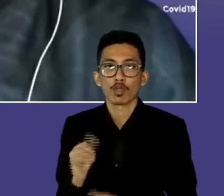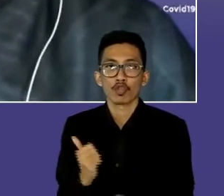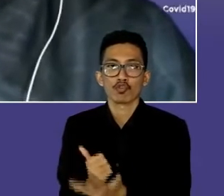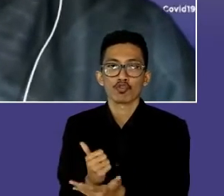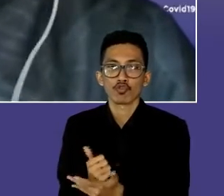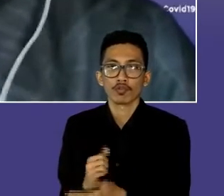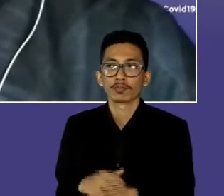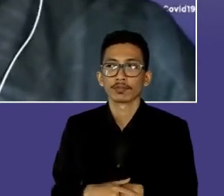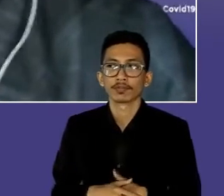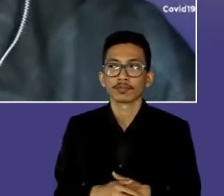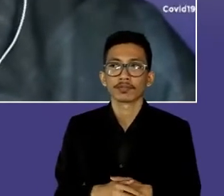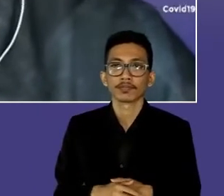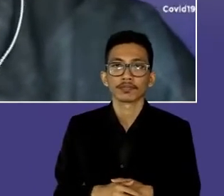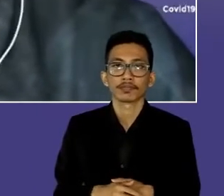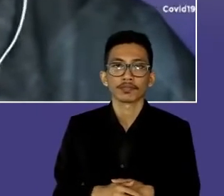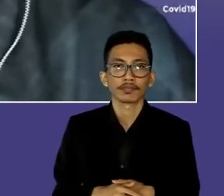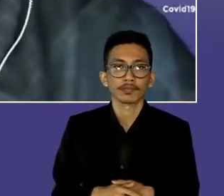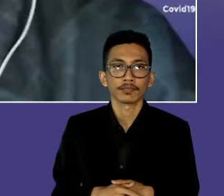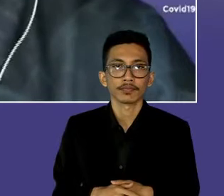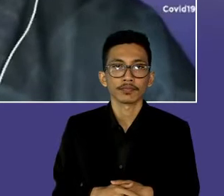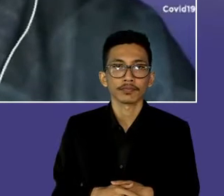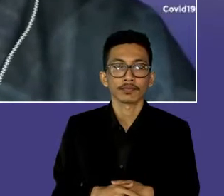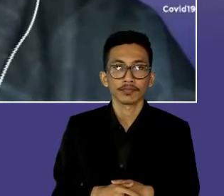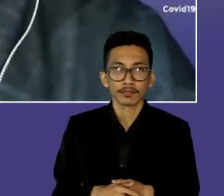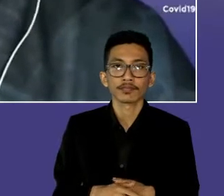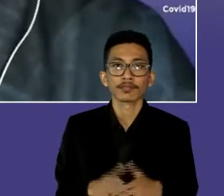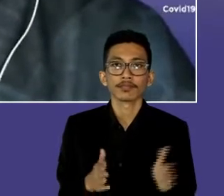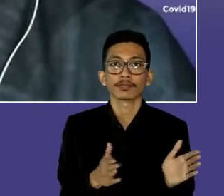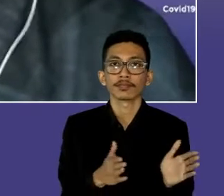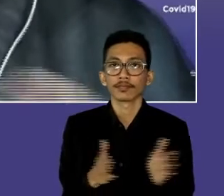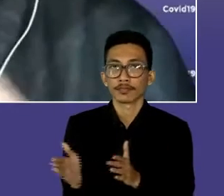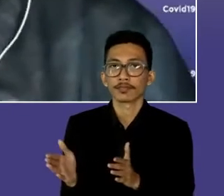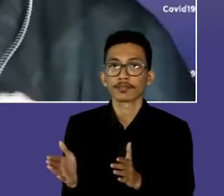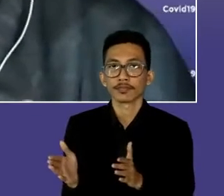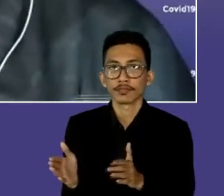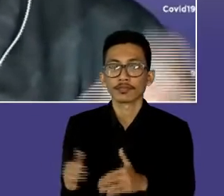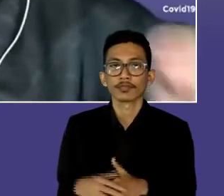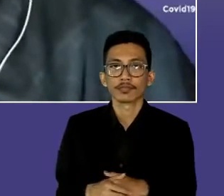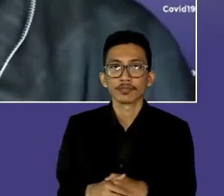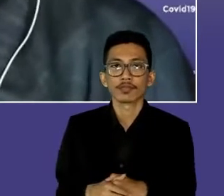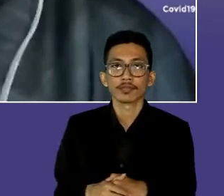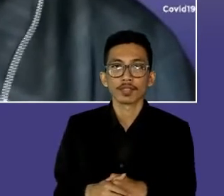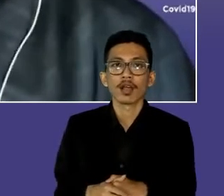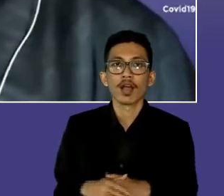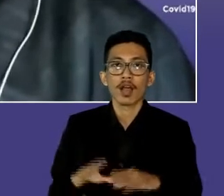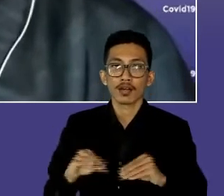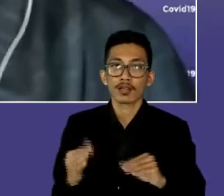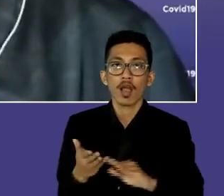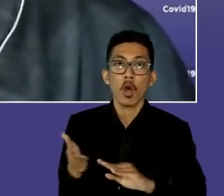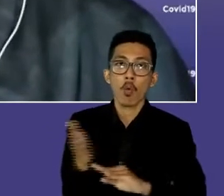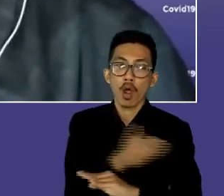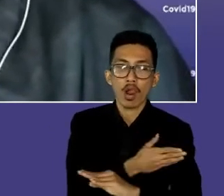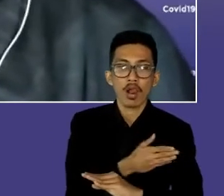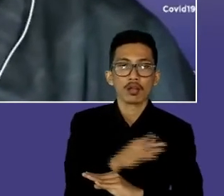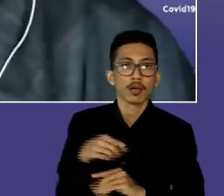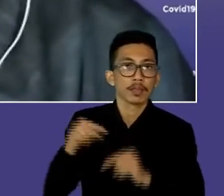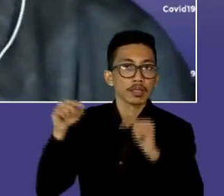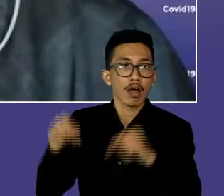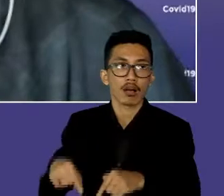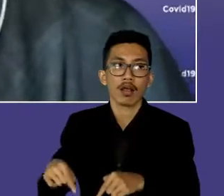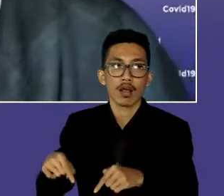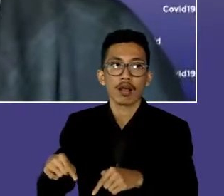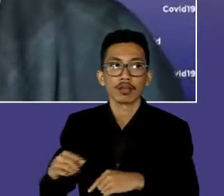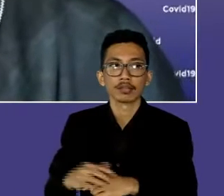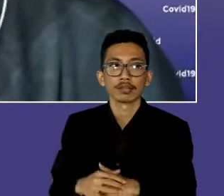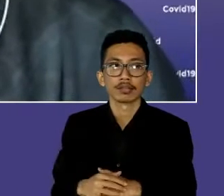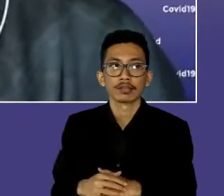Kita lanjut Dr. Lula, next slide. Di sini sudah ada gambaran kinerja di awal sampai dengan sekarang. Jadi kalau kita